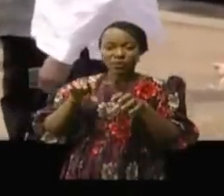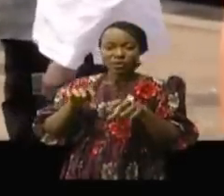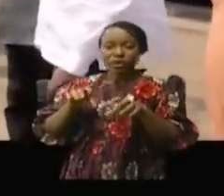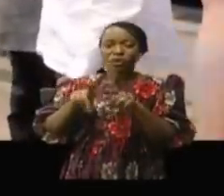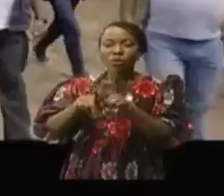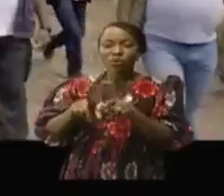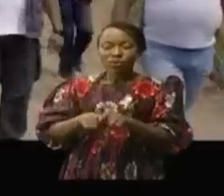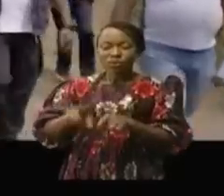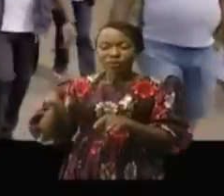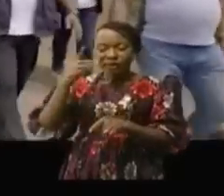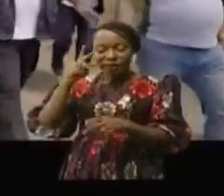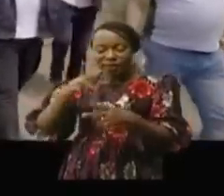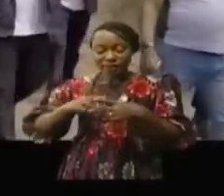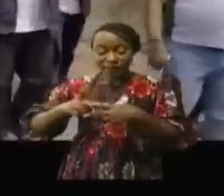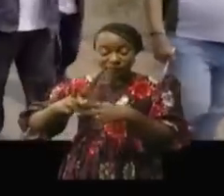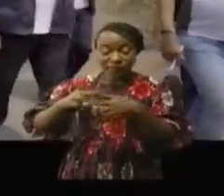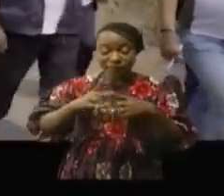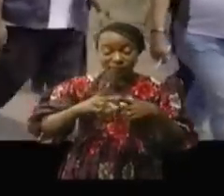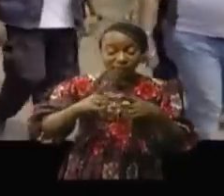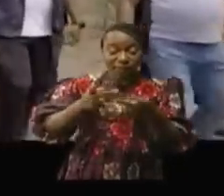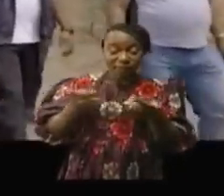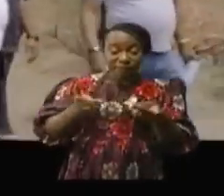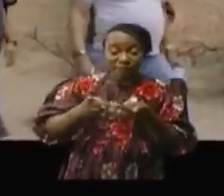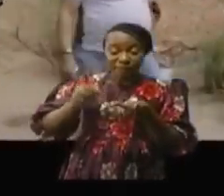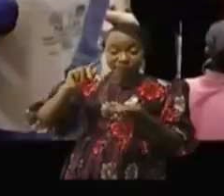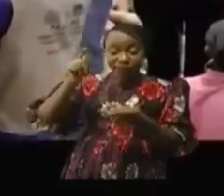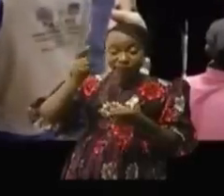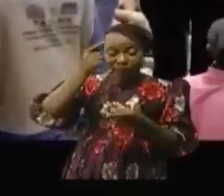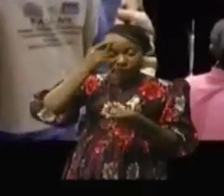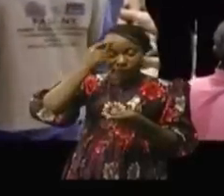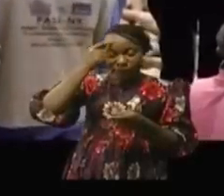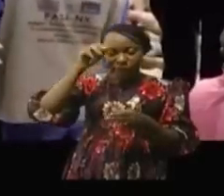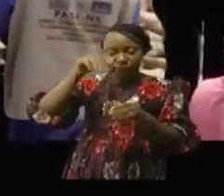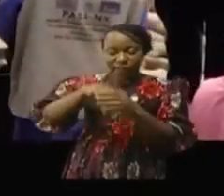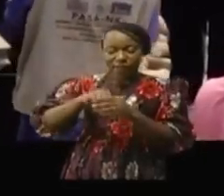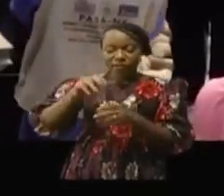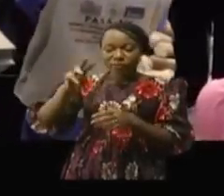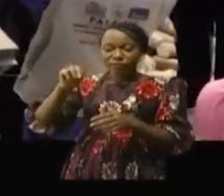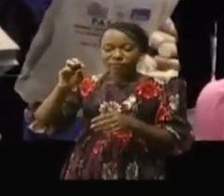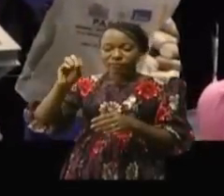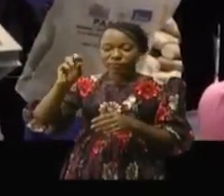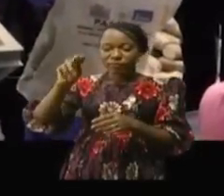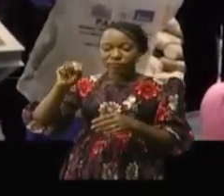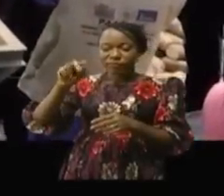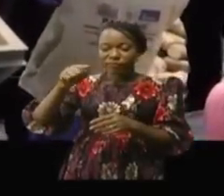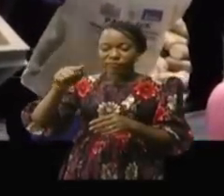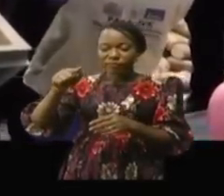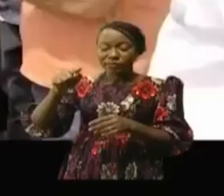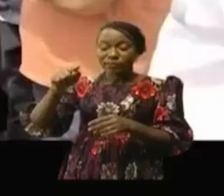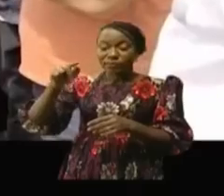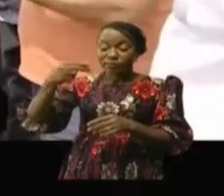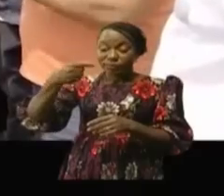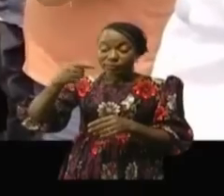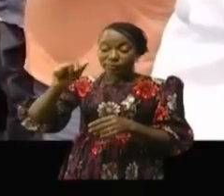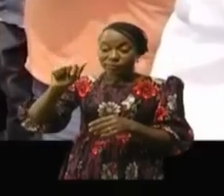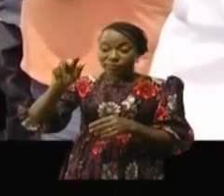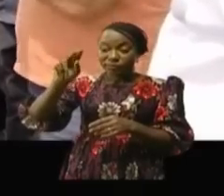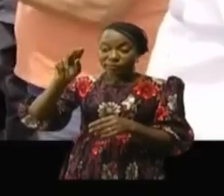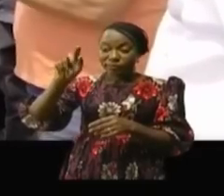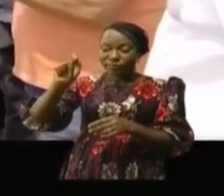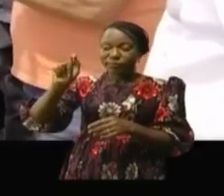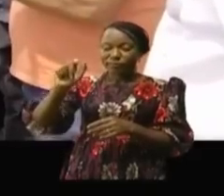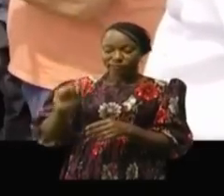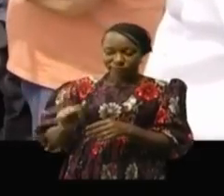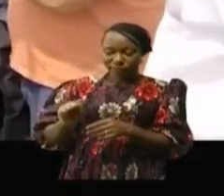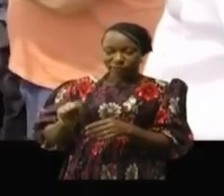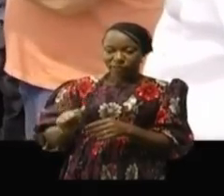a visité la base agricole du gouvernement de Mongata pour s'imprégner de l'avancement des travaux avec l'assistance technique de l'IITA